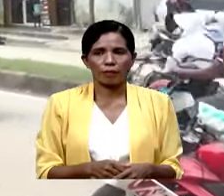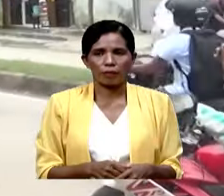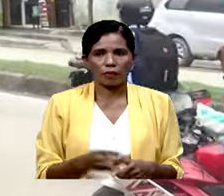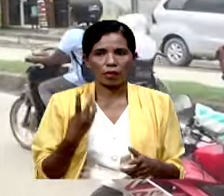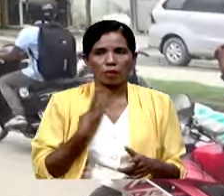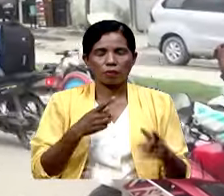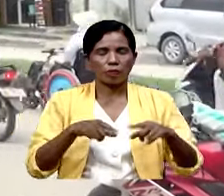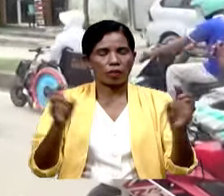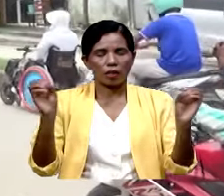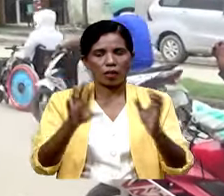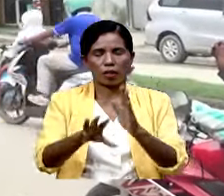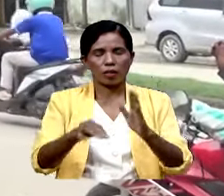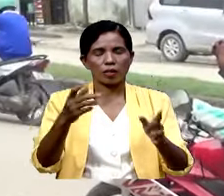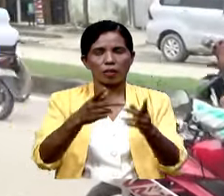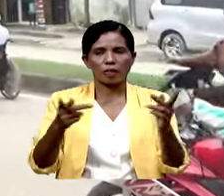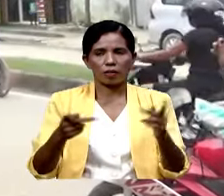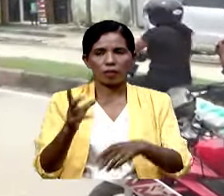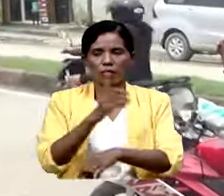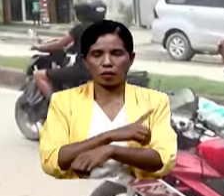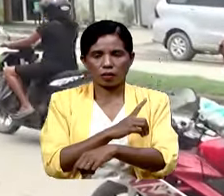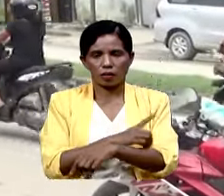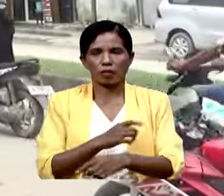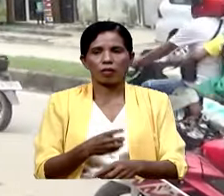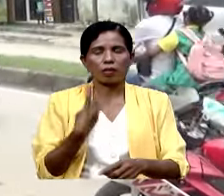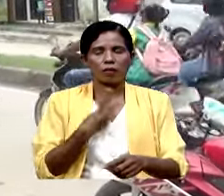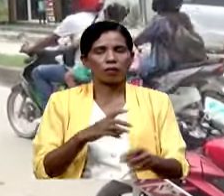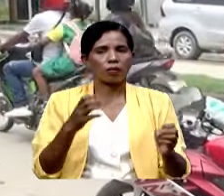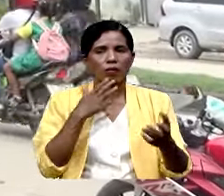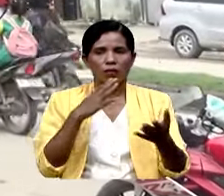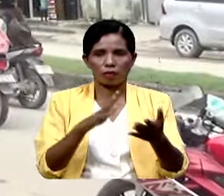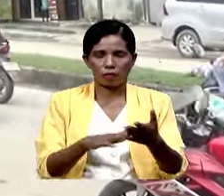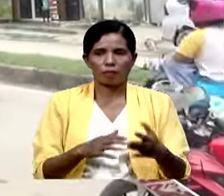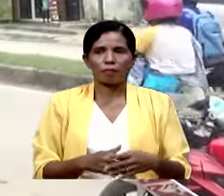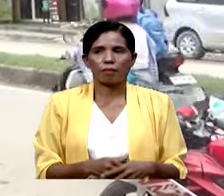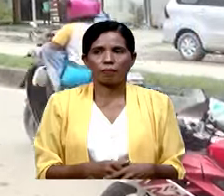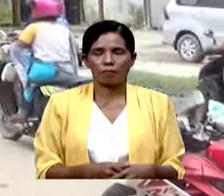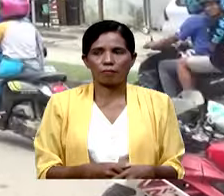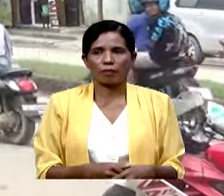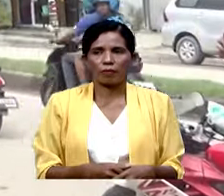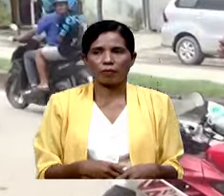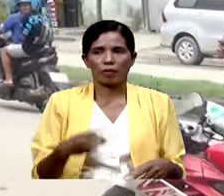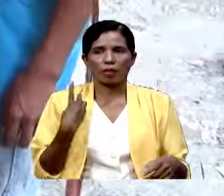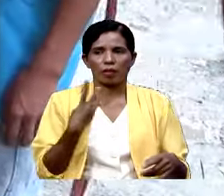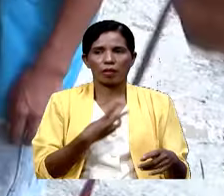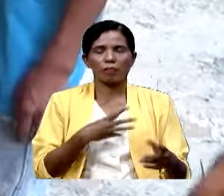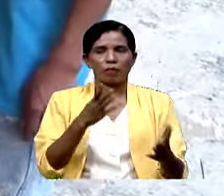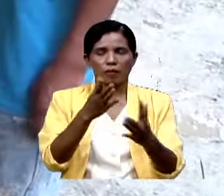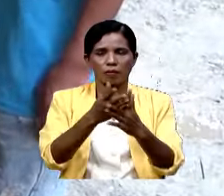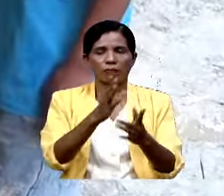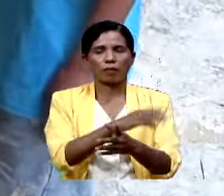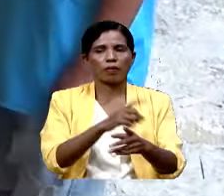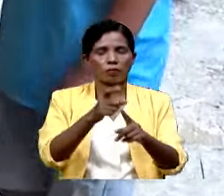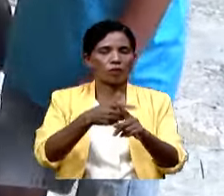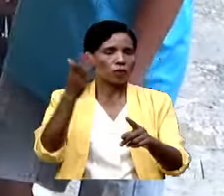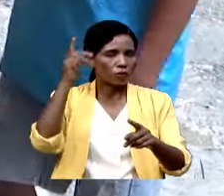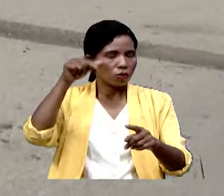Lahatan patin haram lolor sebab baku ada kan lalu dia kira. Ini maka ini bukan lalain yang anu watamu tiara. Ia fulam koto